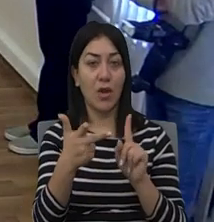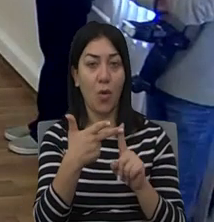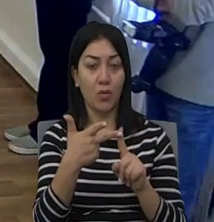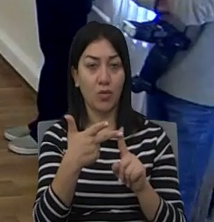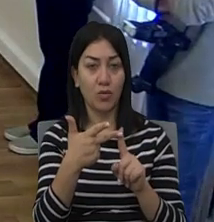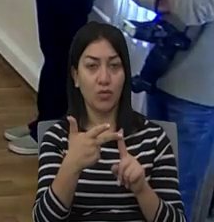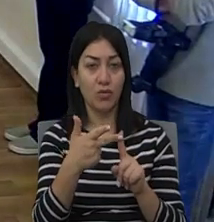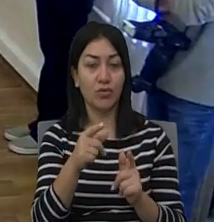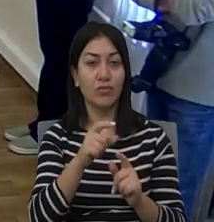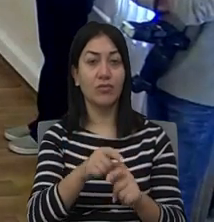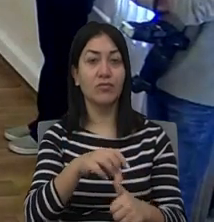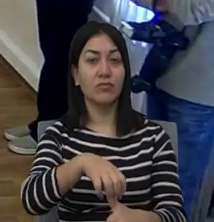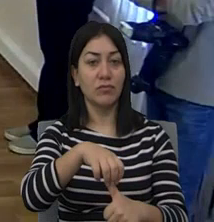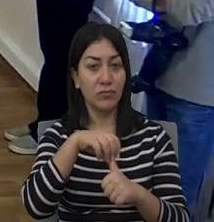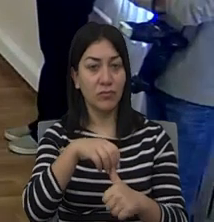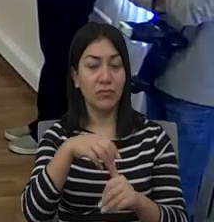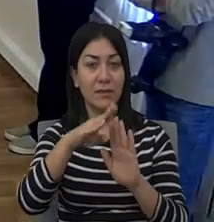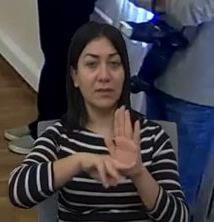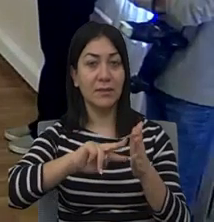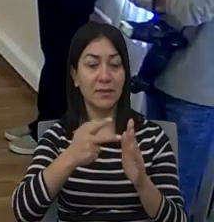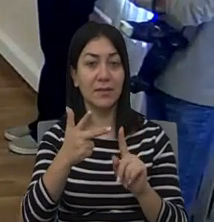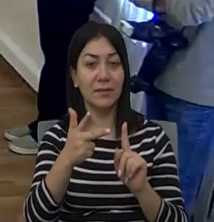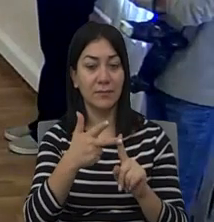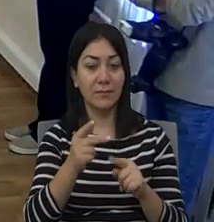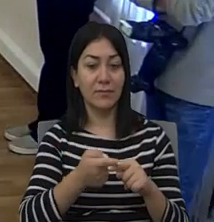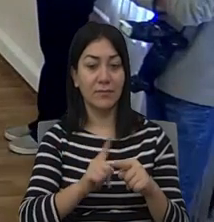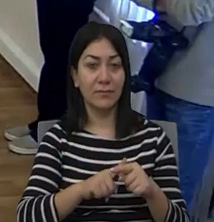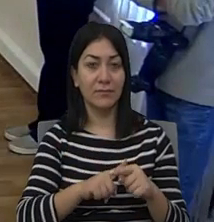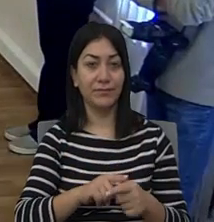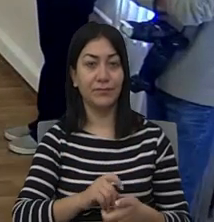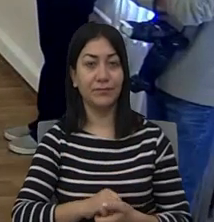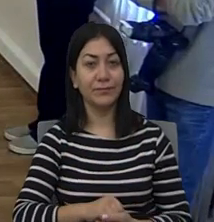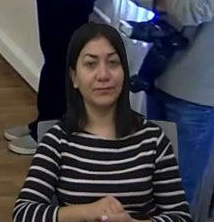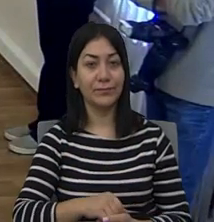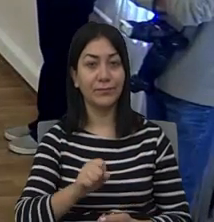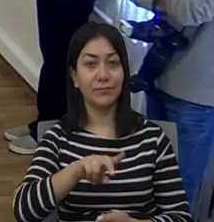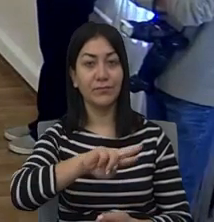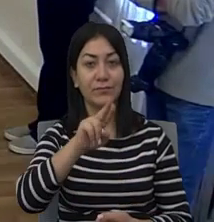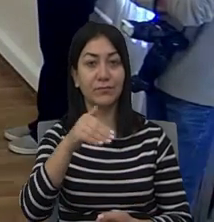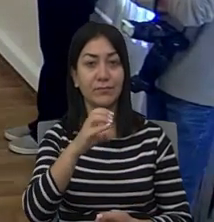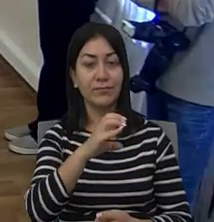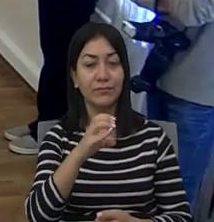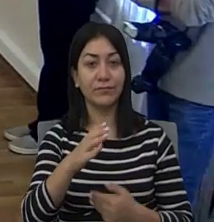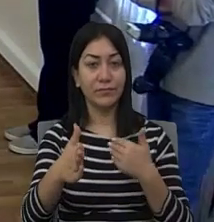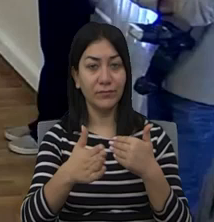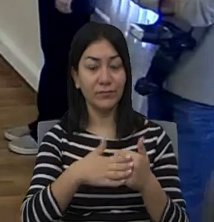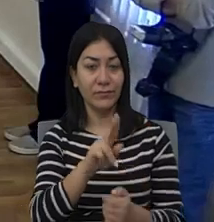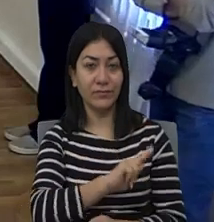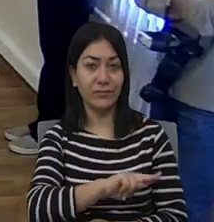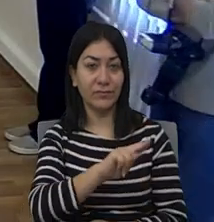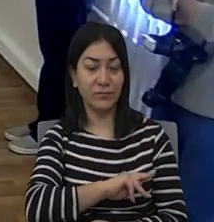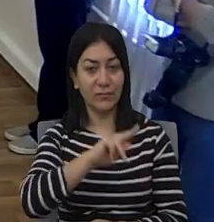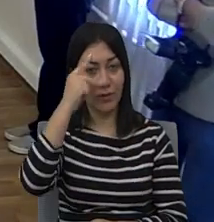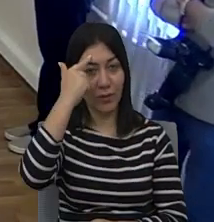երրորդ հենասյունը ծրագրի. IFES is already working in very close collaboration with the Ministry of Education, Science, Culture